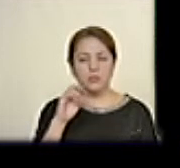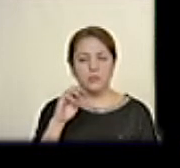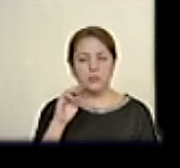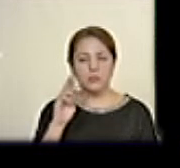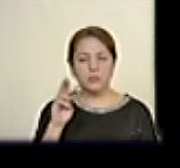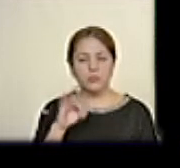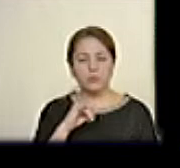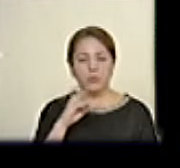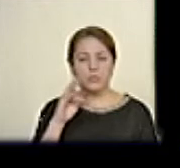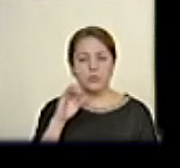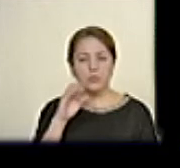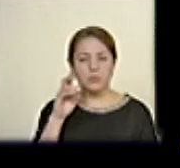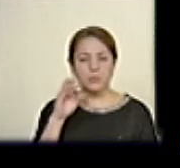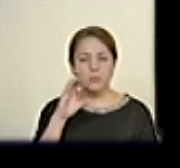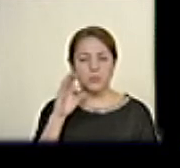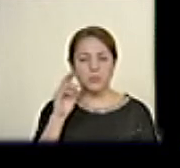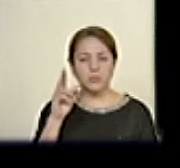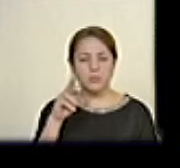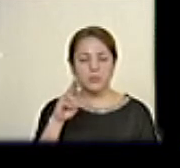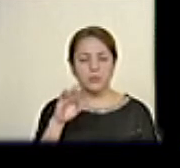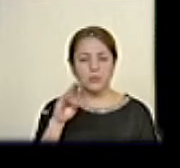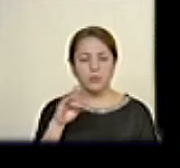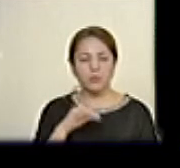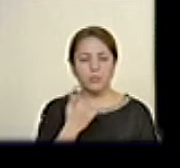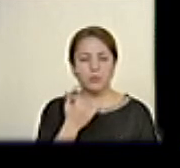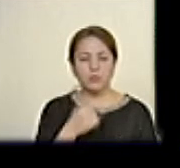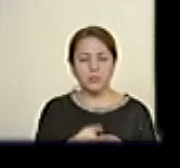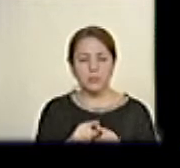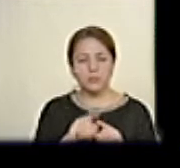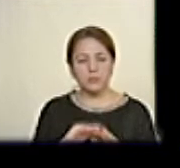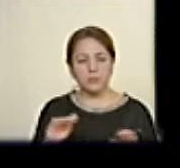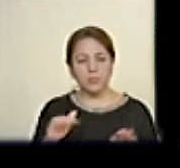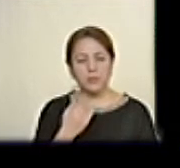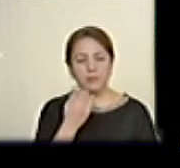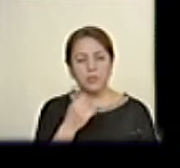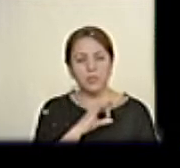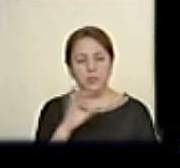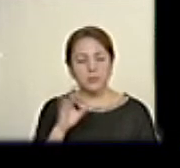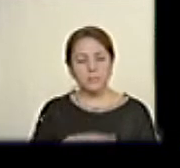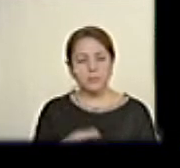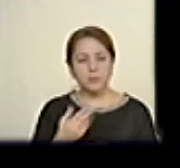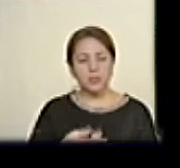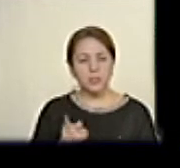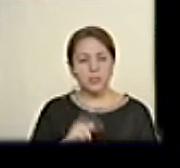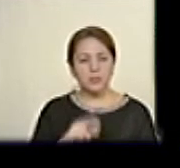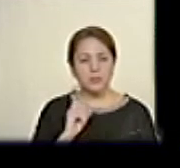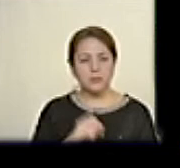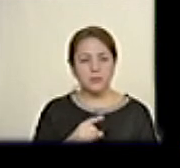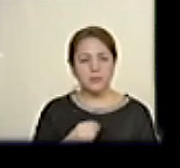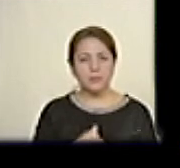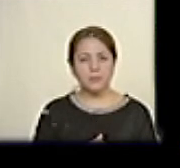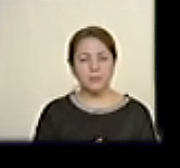ребята? Замечательно! Вы отлично справились с заданием.